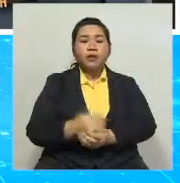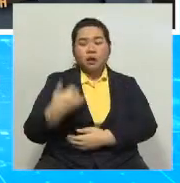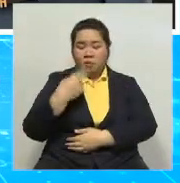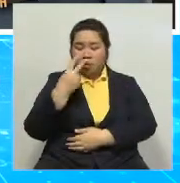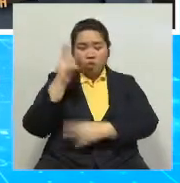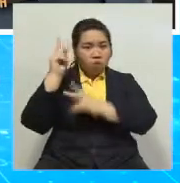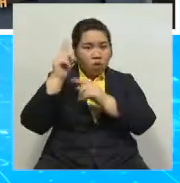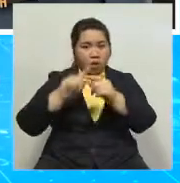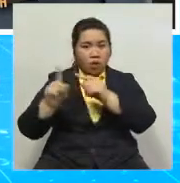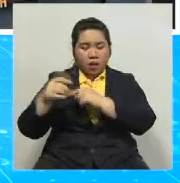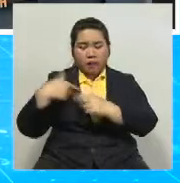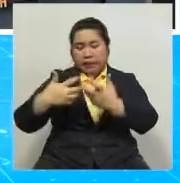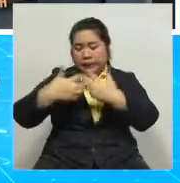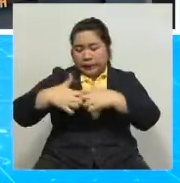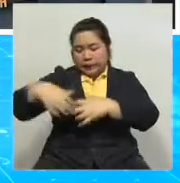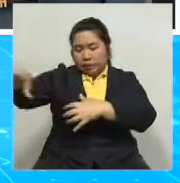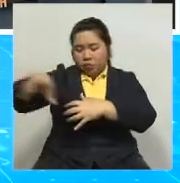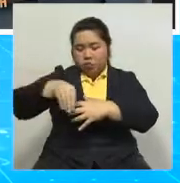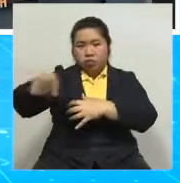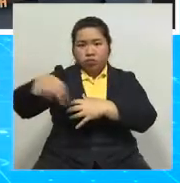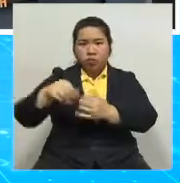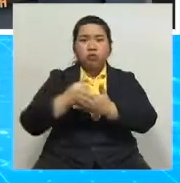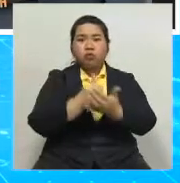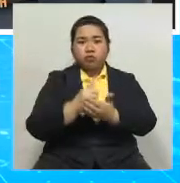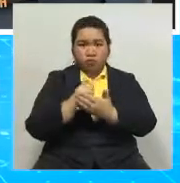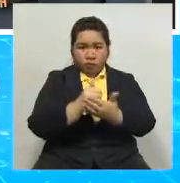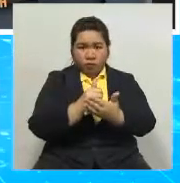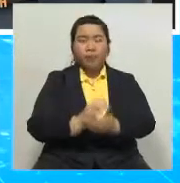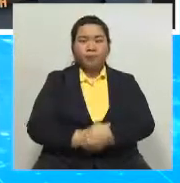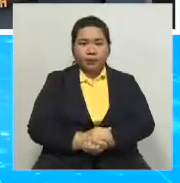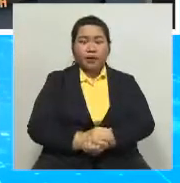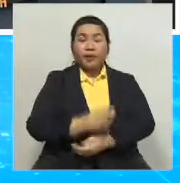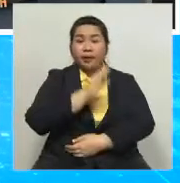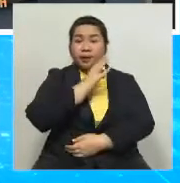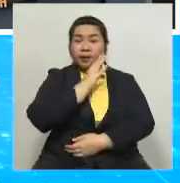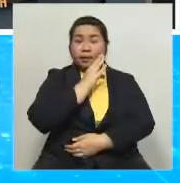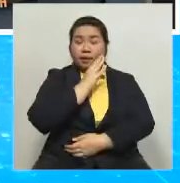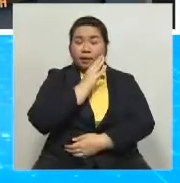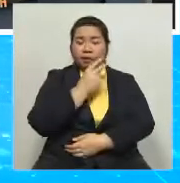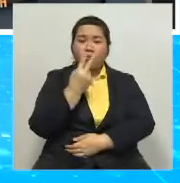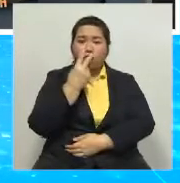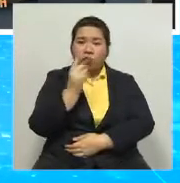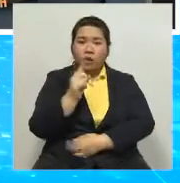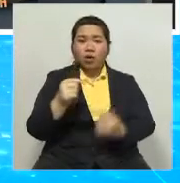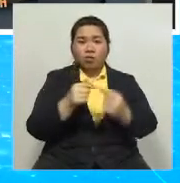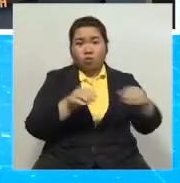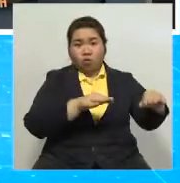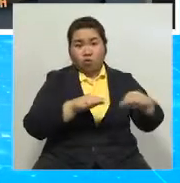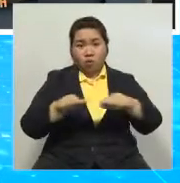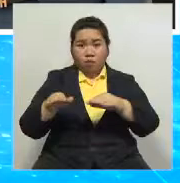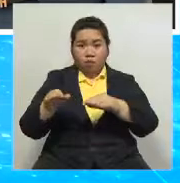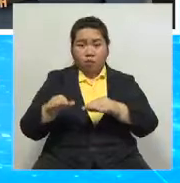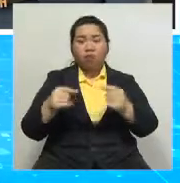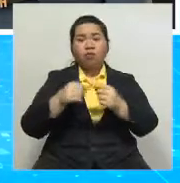ยู่แล้วก็ส่งเครื่องสูบน้ำเครื่องอะไรเข้าไปช่วยแล้วครับตรงนี้ครับ ทีนี้ถ้าถามไปถึงเรื่องของการเตรียมความพร้อมนะครับ